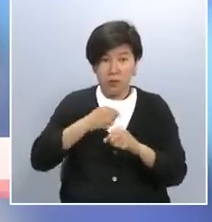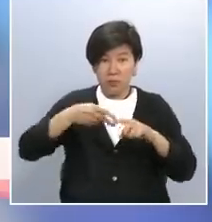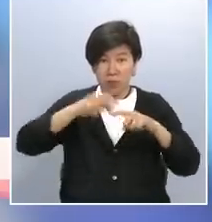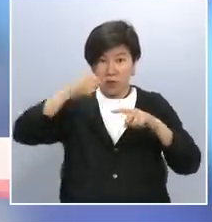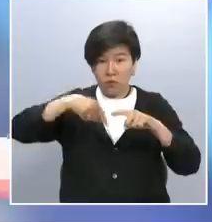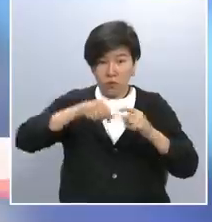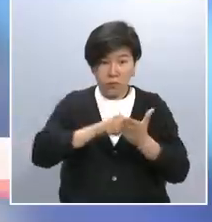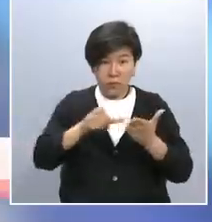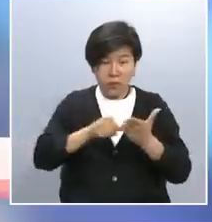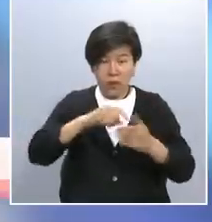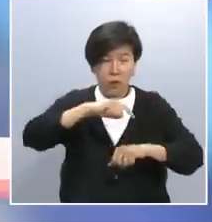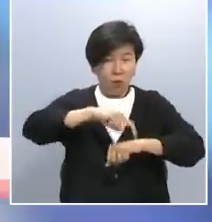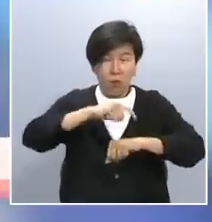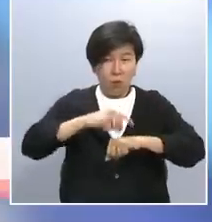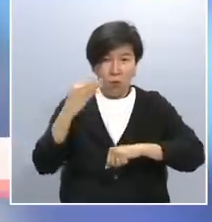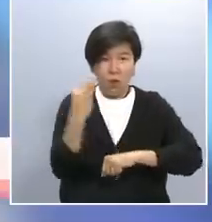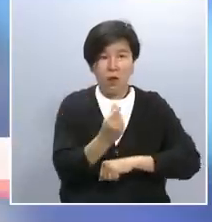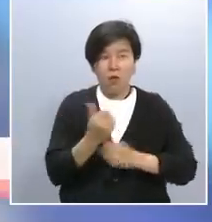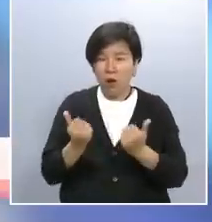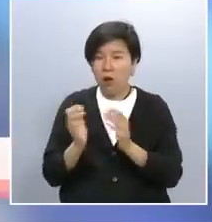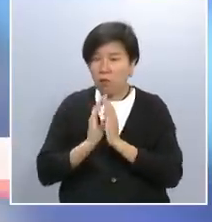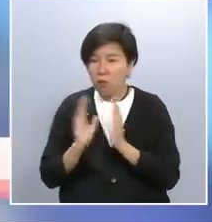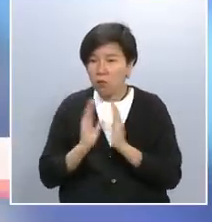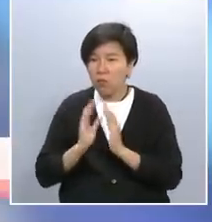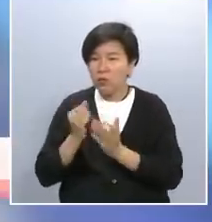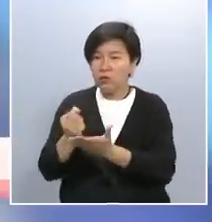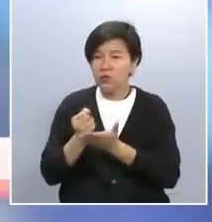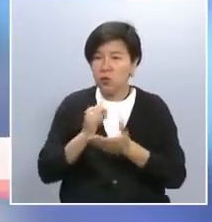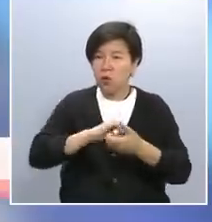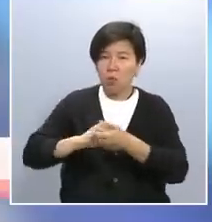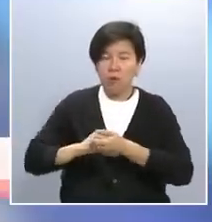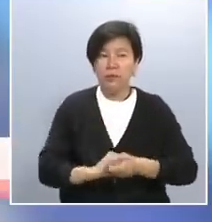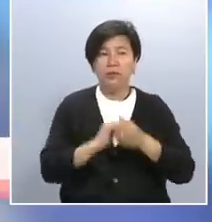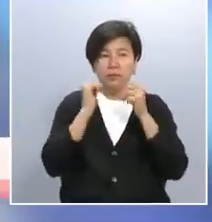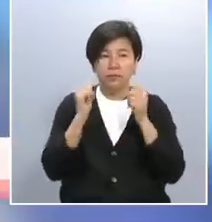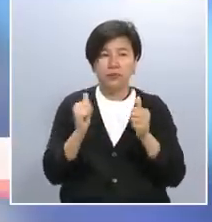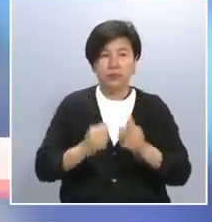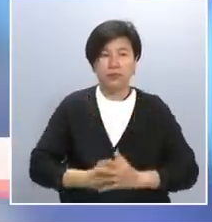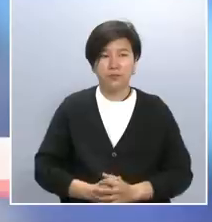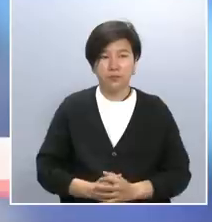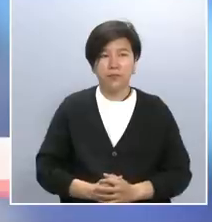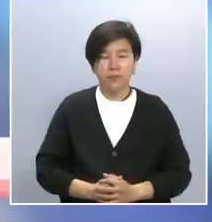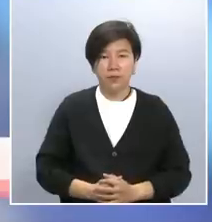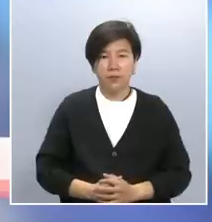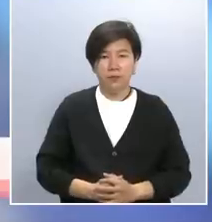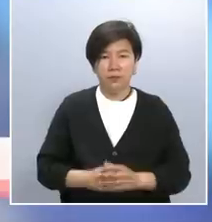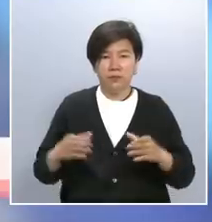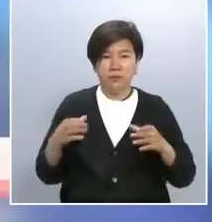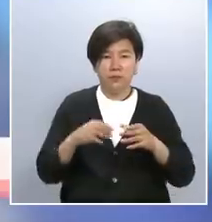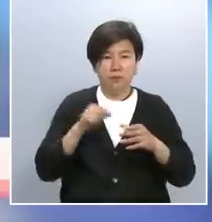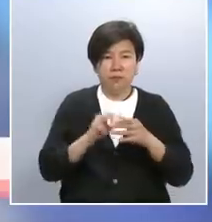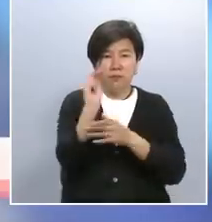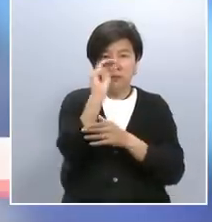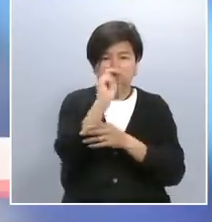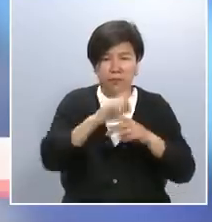ขอบคุณทุกท่านในสำนักงานเขตหนองแขมที่ให้ความร่วมมือเป็นอย่างดีเบื้องต้นวันนี้นี้ทีมฝ่ายโยธาได้มีการนำเอาไม้